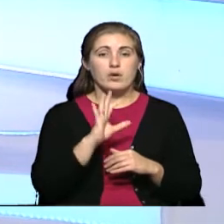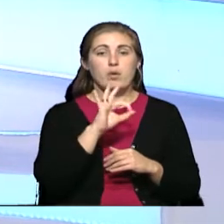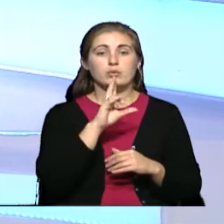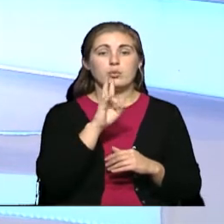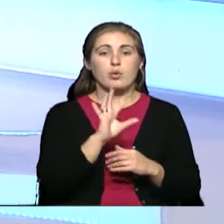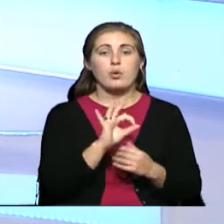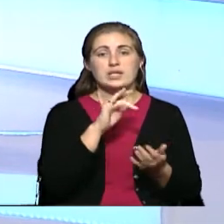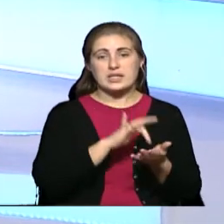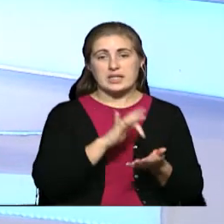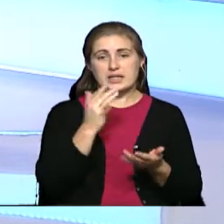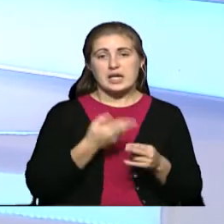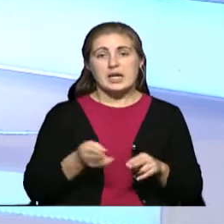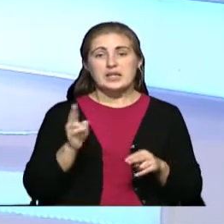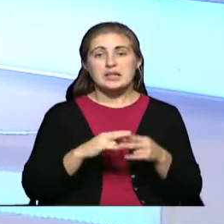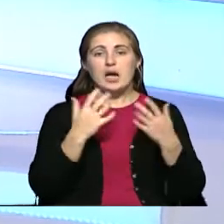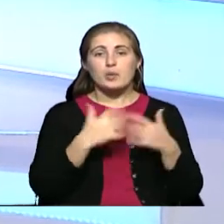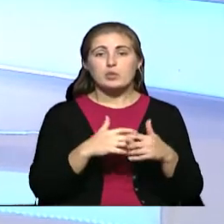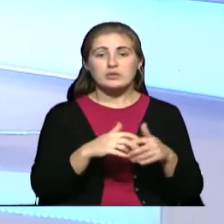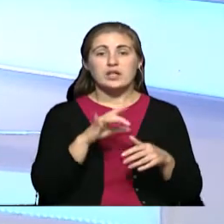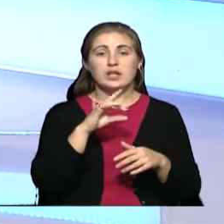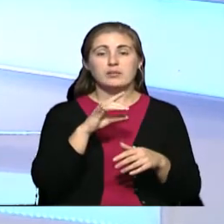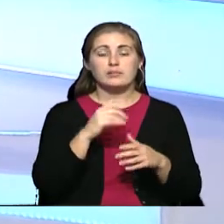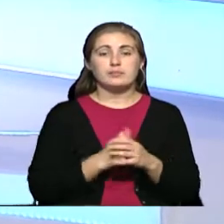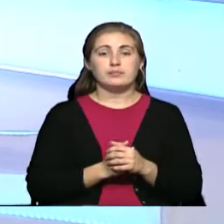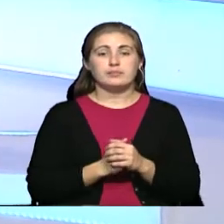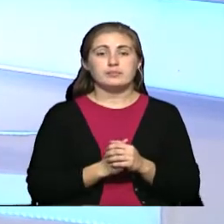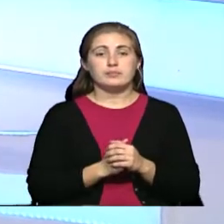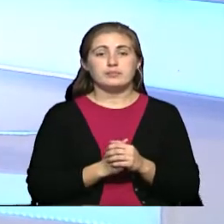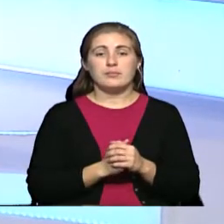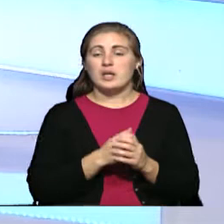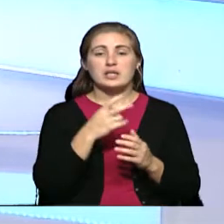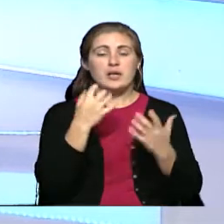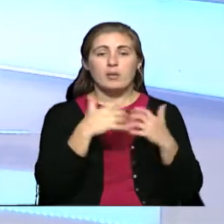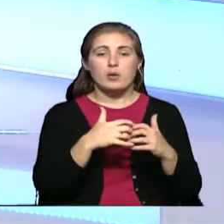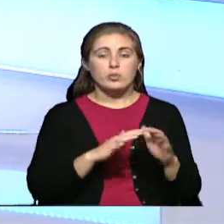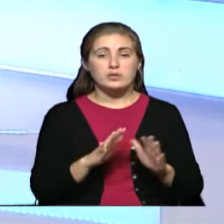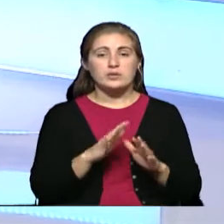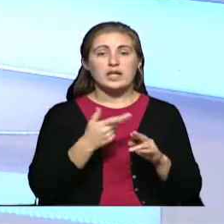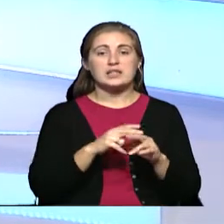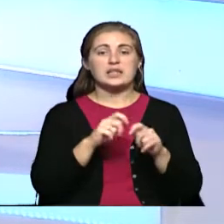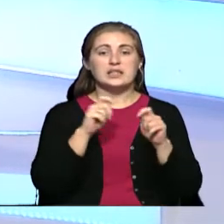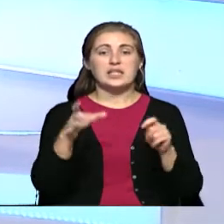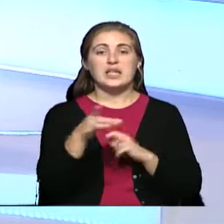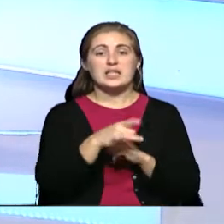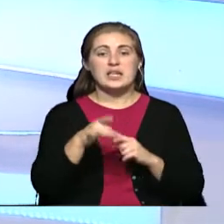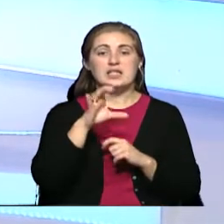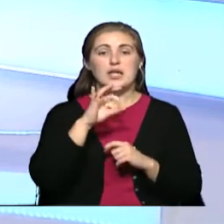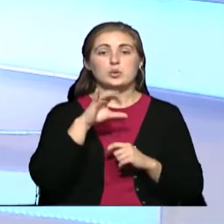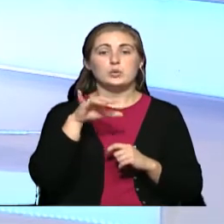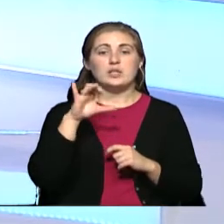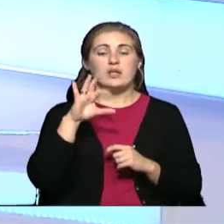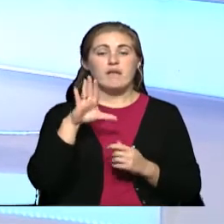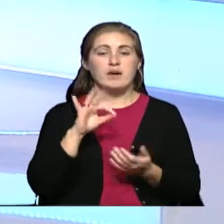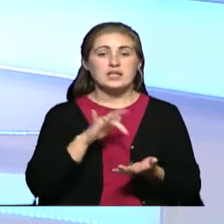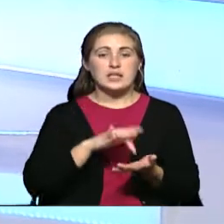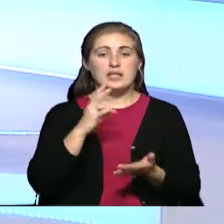онкоцентре. Это оборудование региональное, вернее, не оборудование, а открытие регионального сосудистого центра